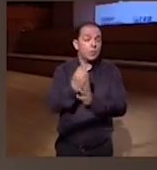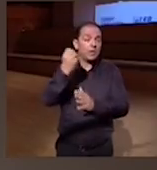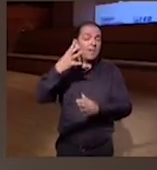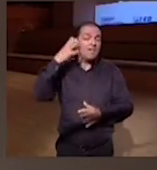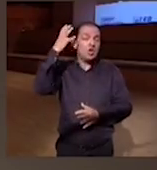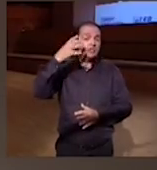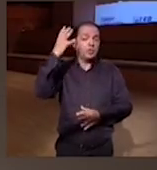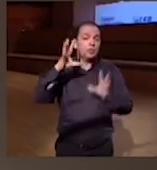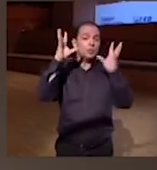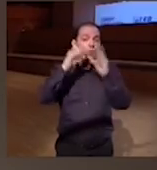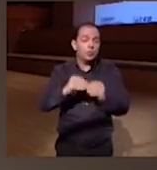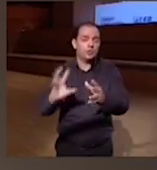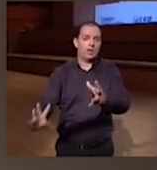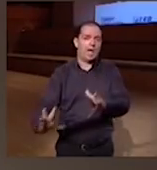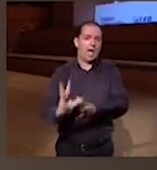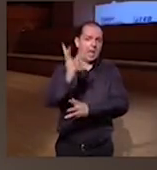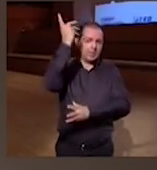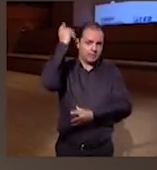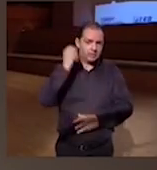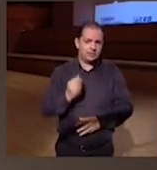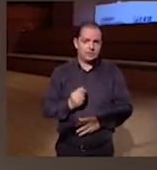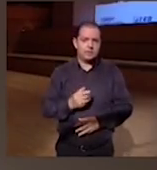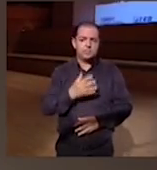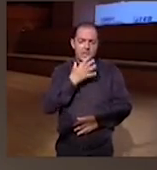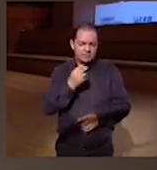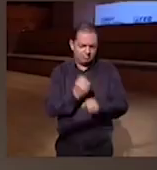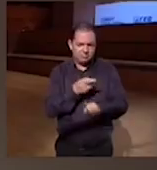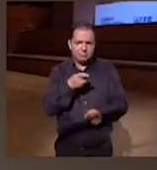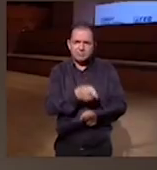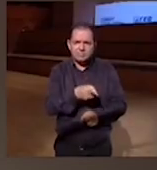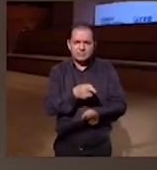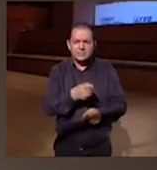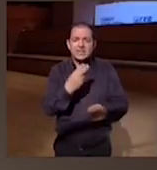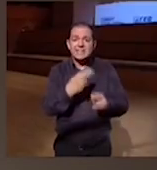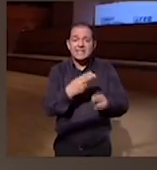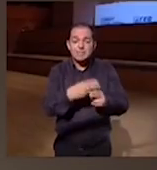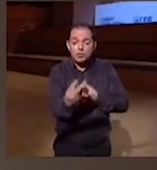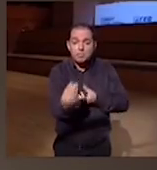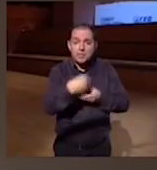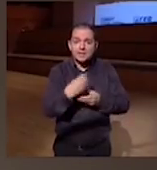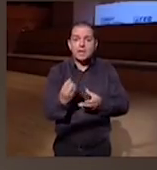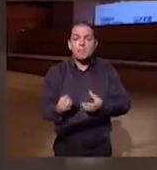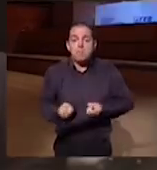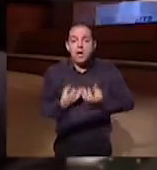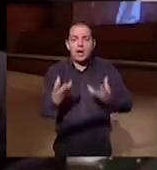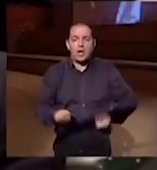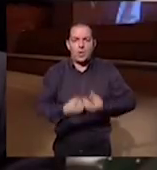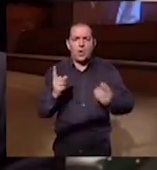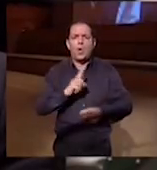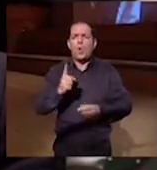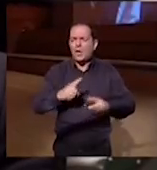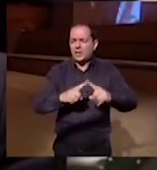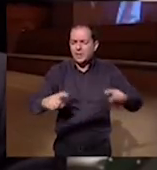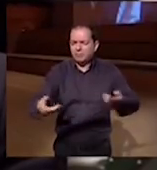ανάπτυξη. Μια αντίληψη που να θεωρεί την εργασία ως συστατικό παράγοντα της ανάπτυξης και όχι ως αναλώσιμο